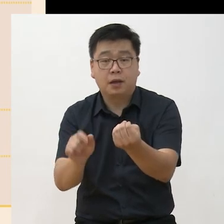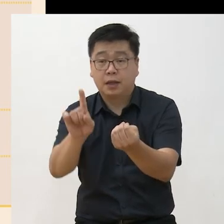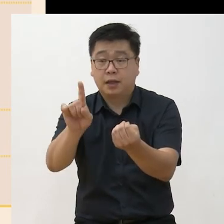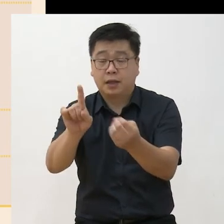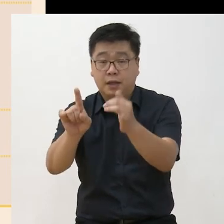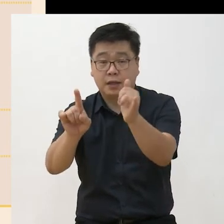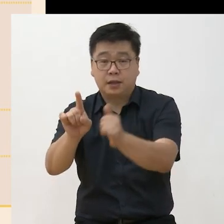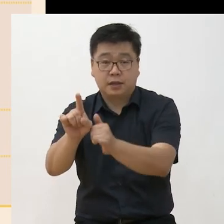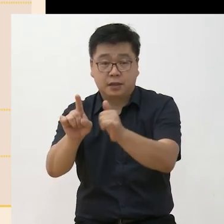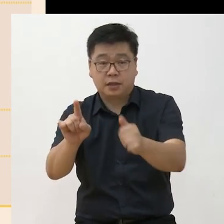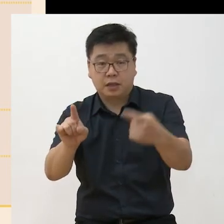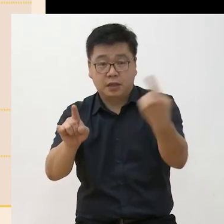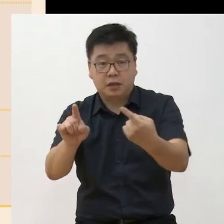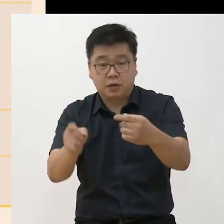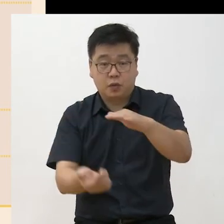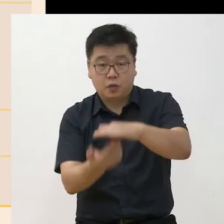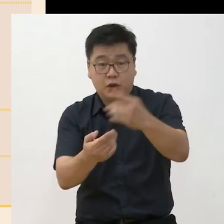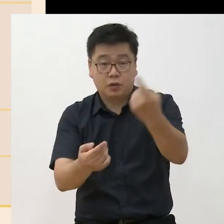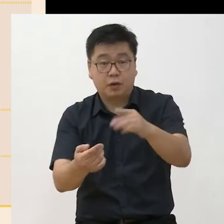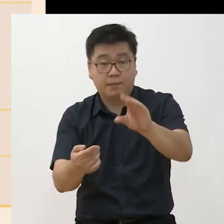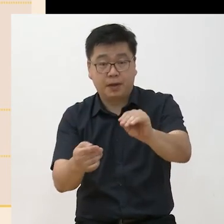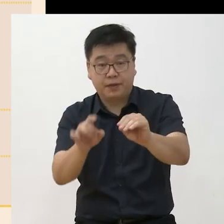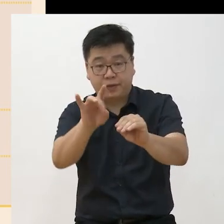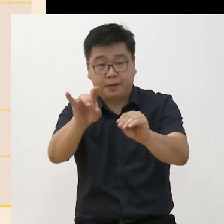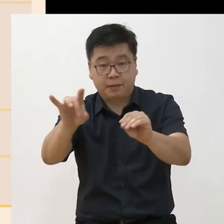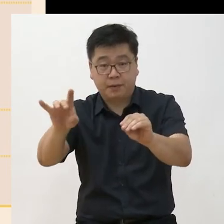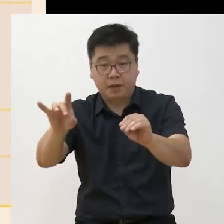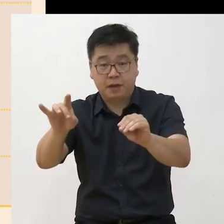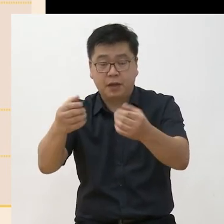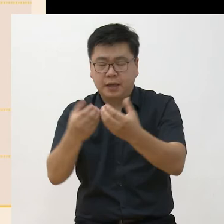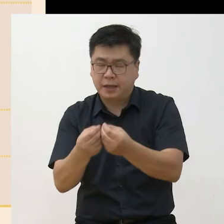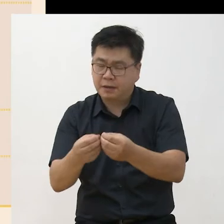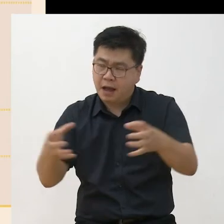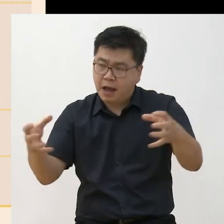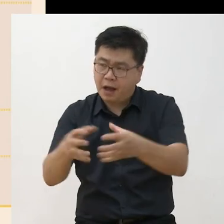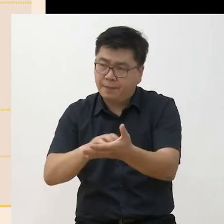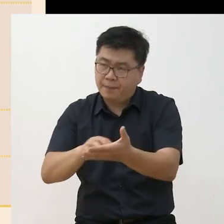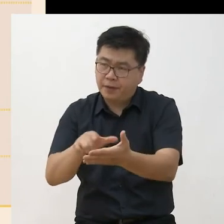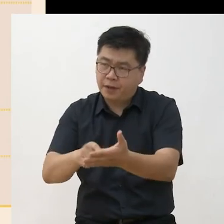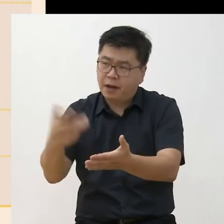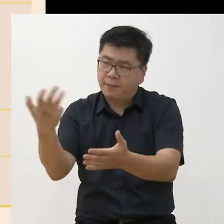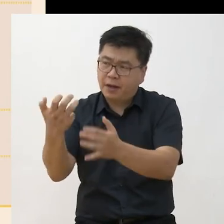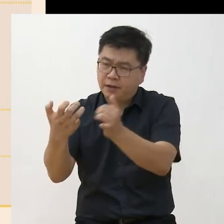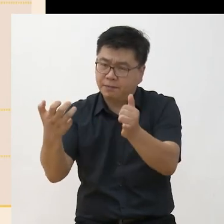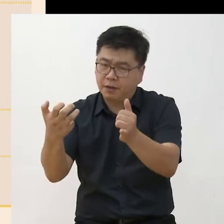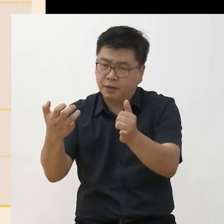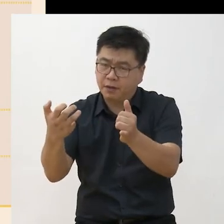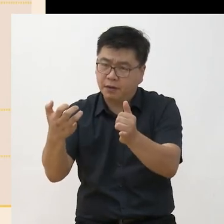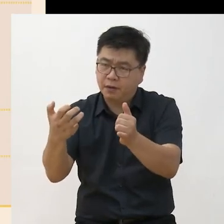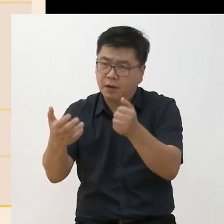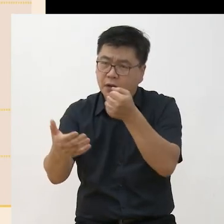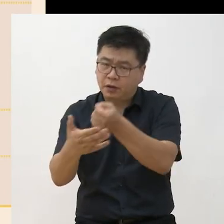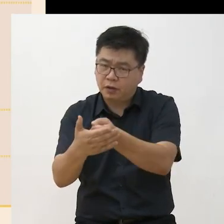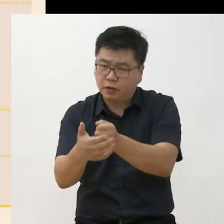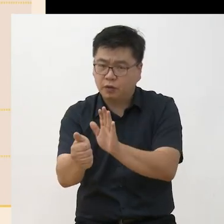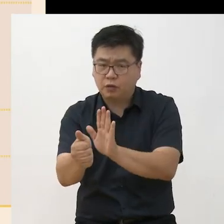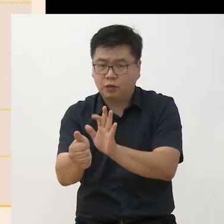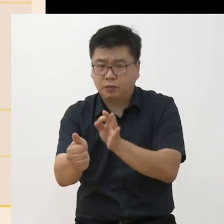1인당 1,000만 원씩 되어 있고요. 그 다음에 저희가 80명 정도, 그 80명의 인원을 선발을 해가지고 이제 지원을 하게